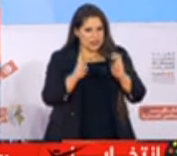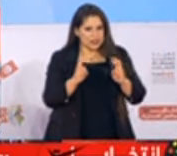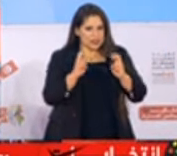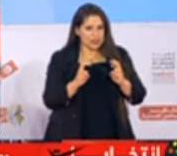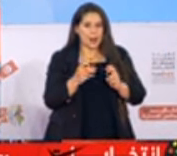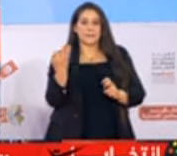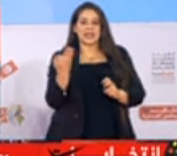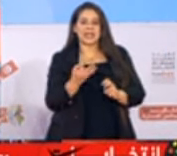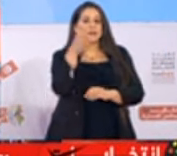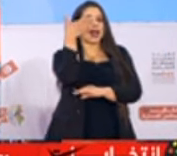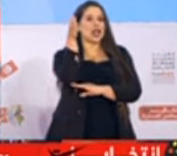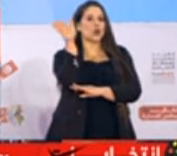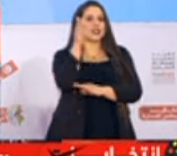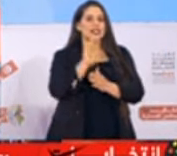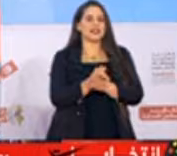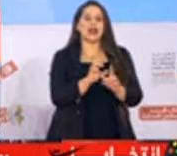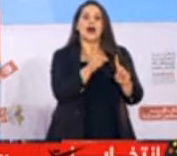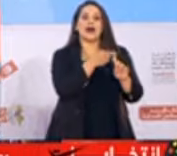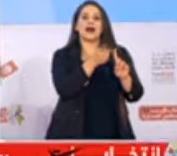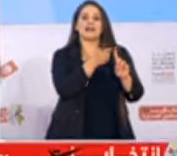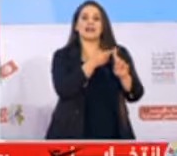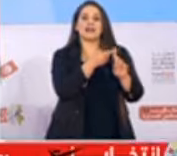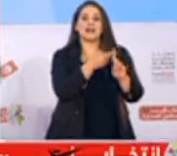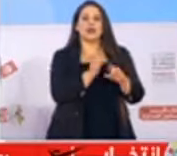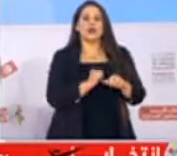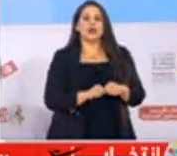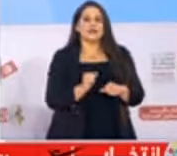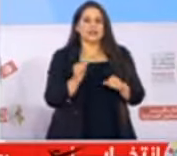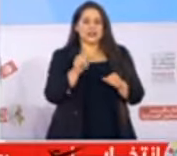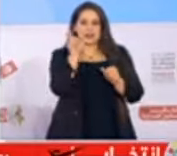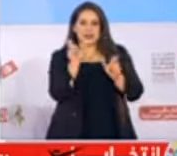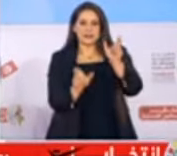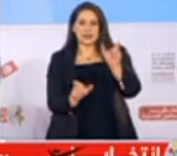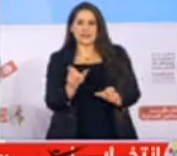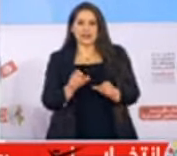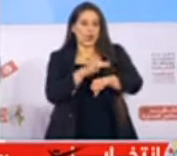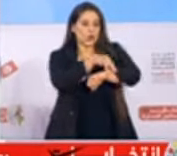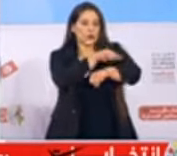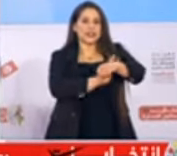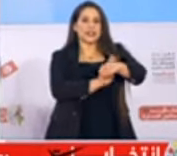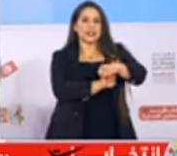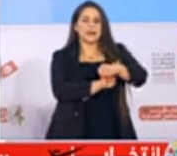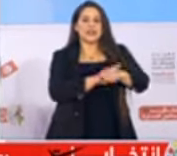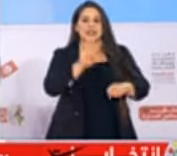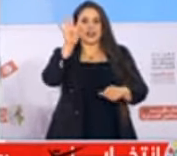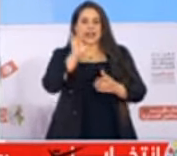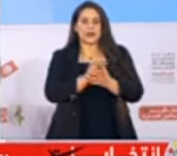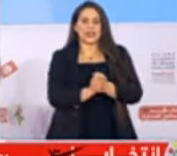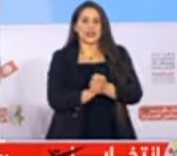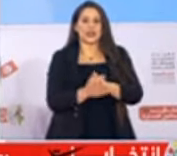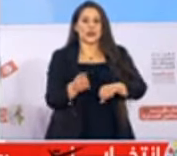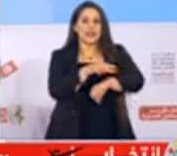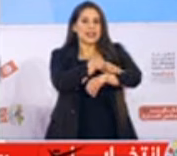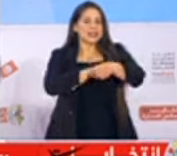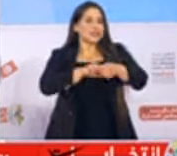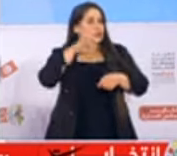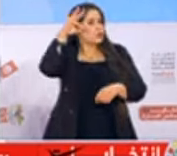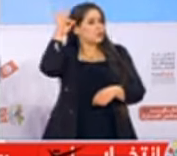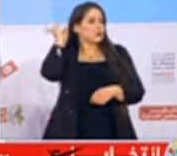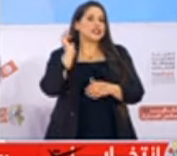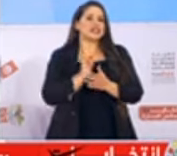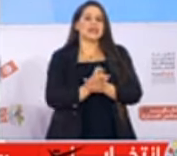الوطنية، وهي خاصة ولاية أريانا بنسبة 4% فقط، ولاية تونس